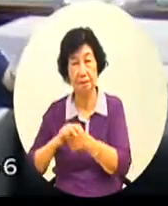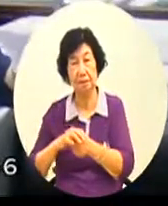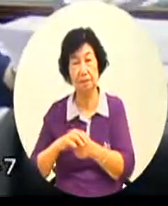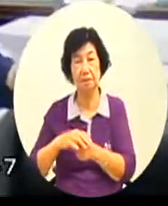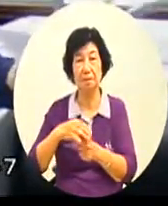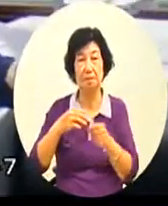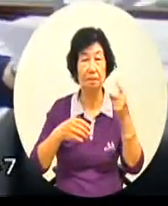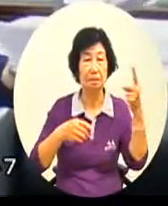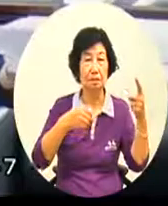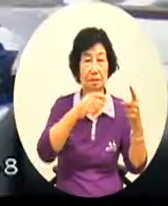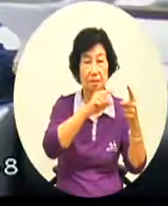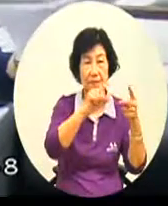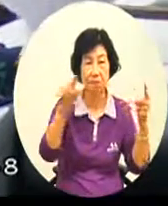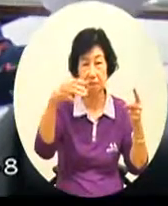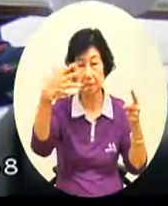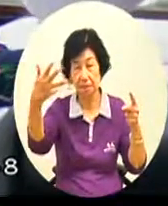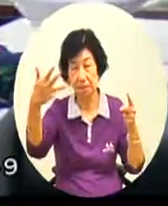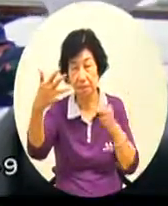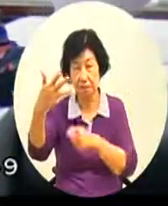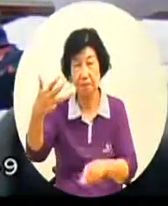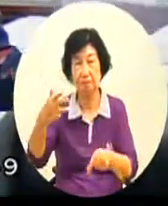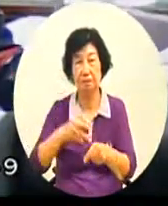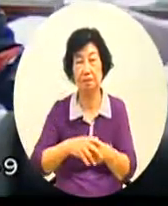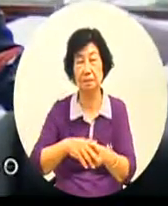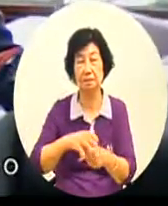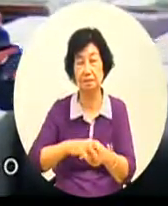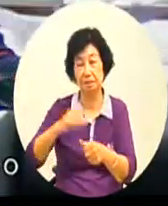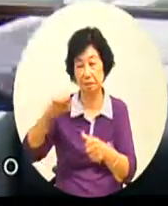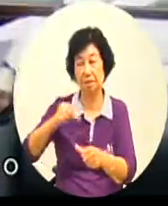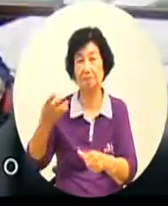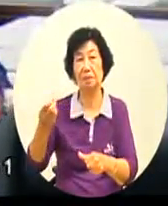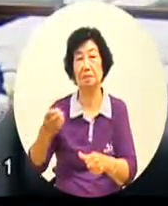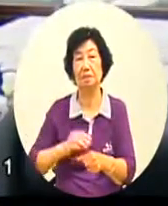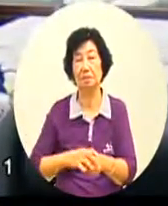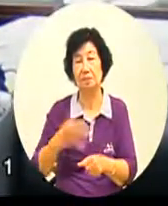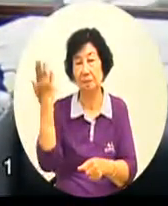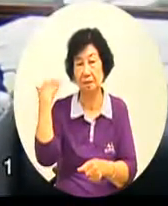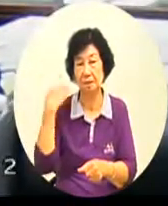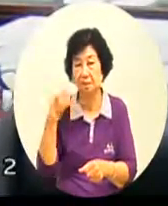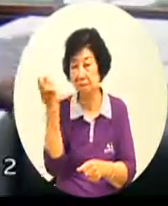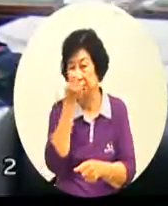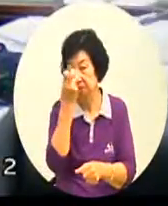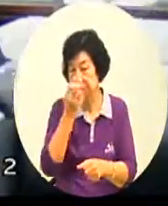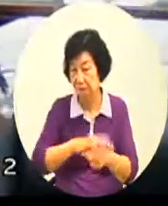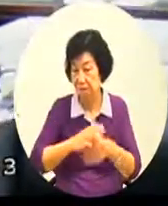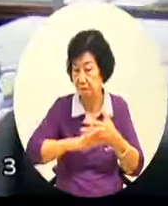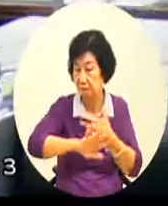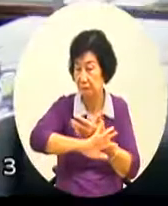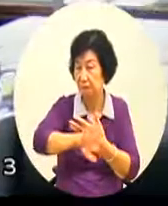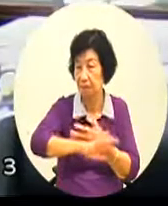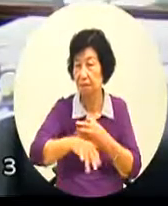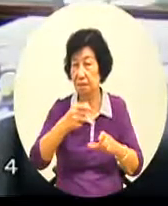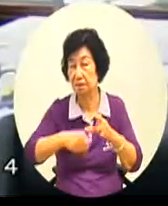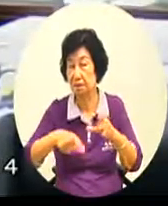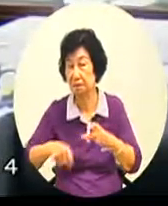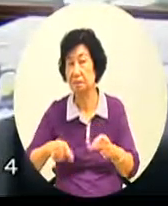罚？是不是？您以前马龙查人以前那个公司是什么情形啊？那你们自己不用罚